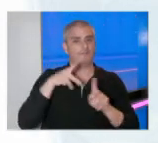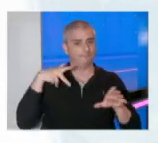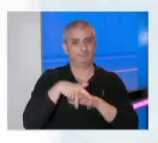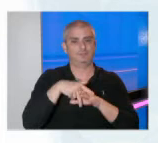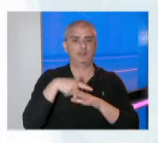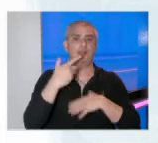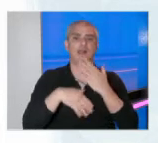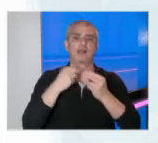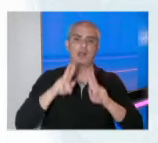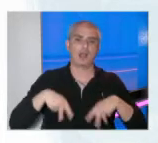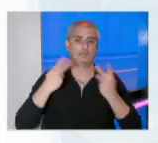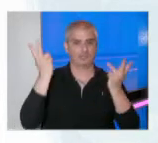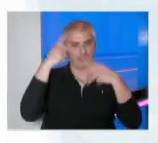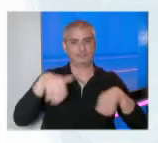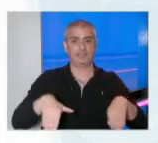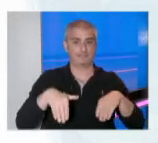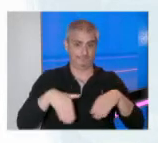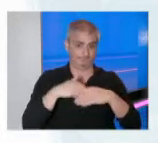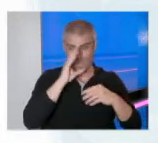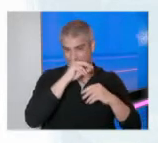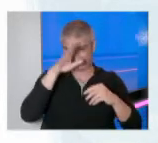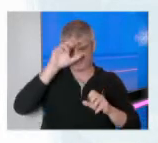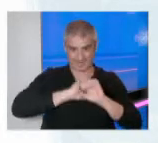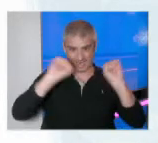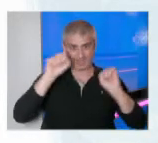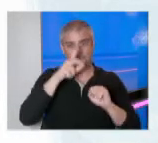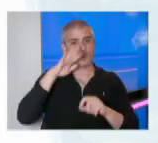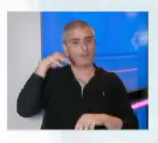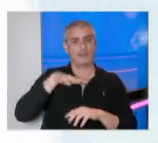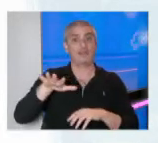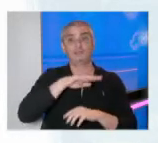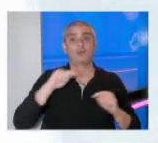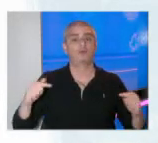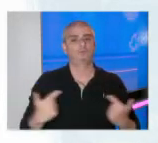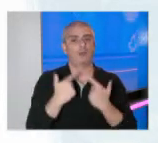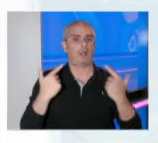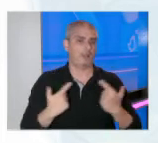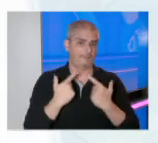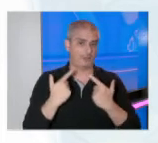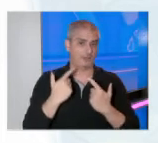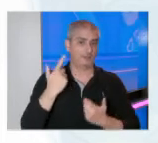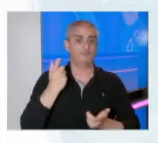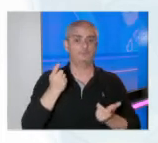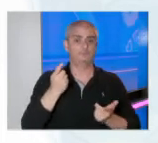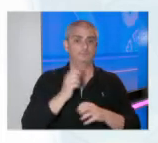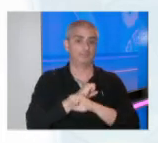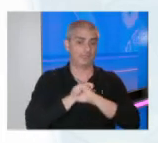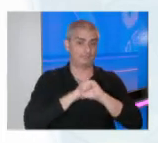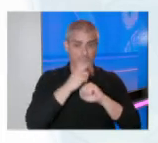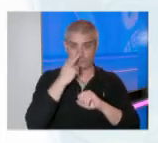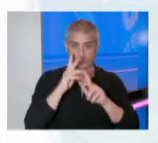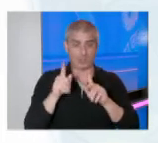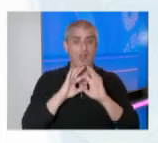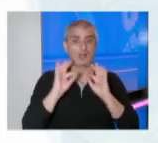ולתקוע מקלות בגלגלי החזרה להסכם הגרעין. הם עלולים לדרדר את האזור כולו להסלמה ולמלחמה. הפצצות